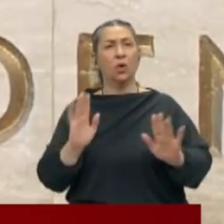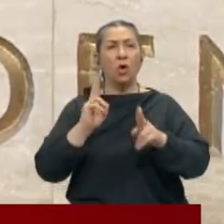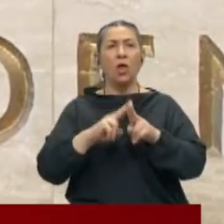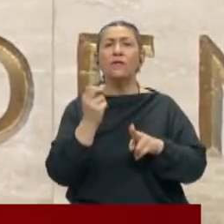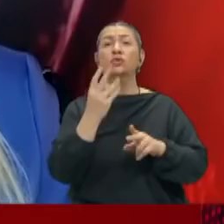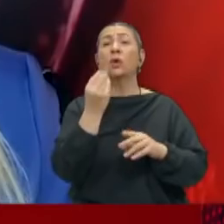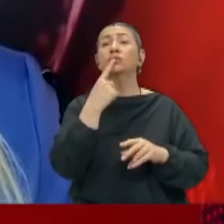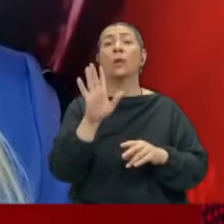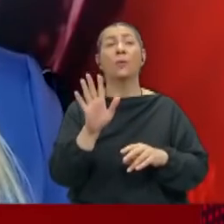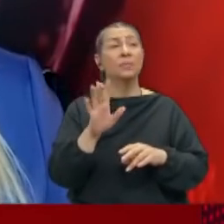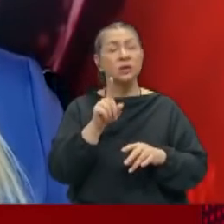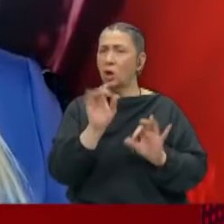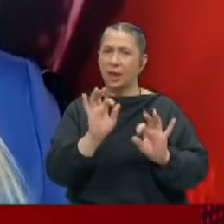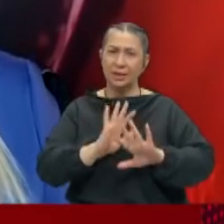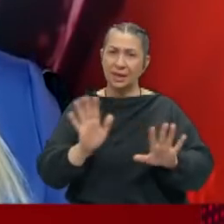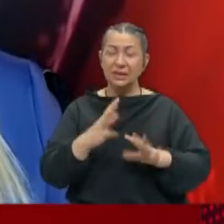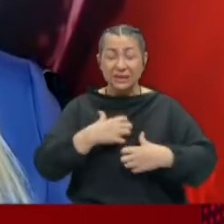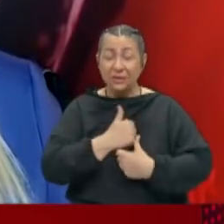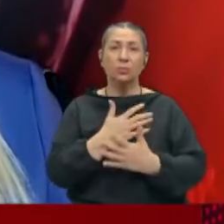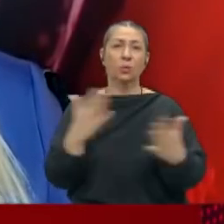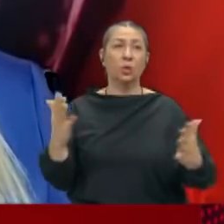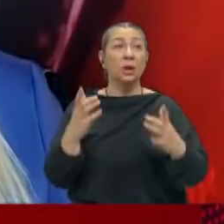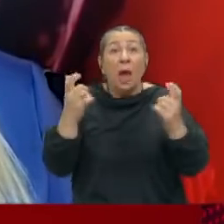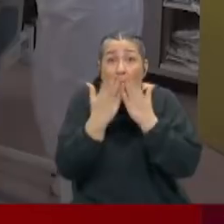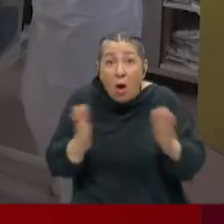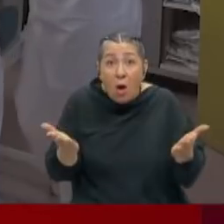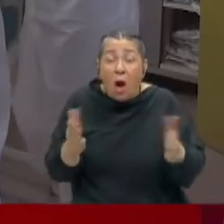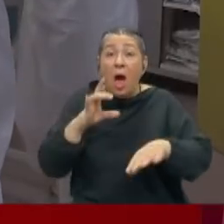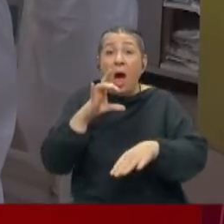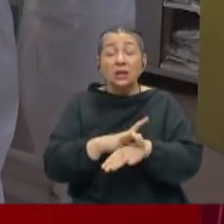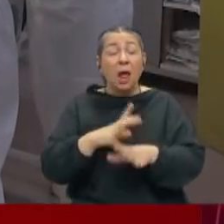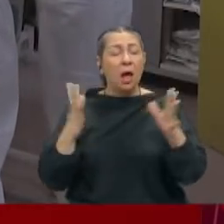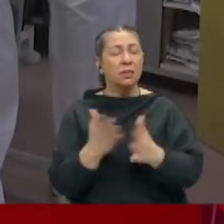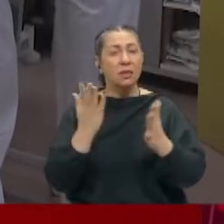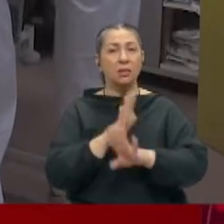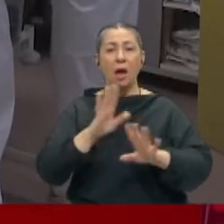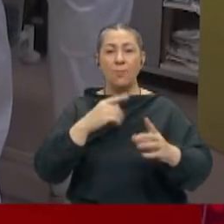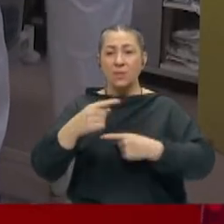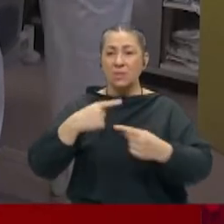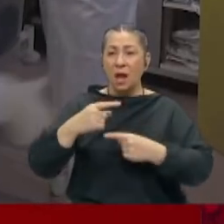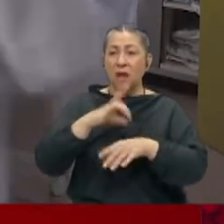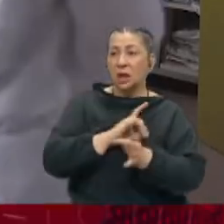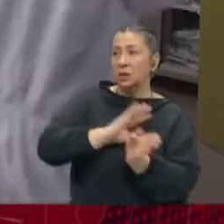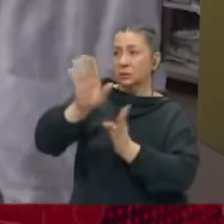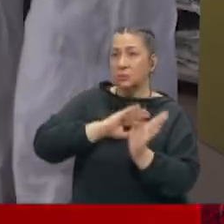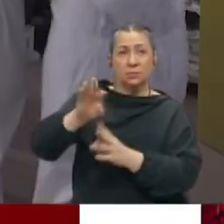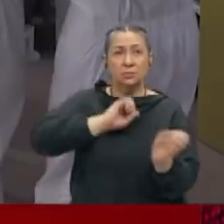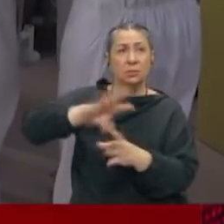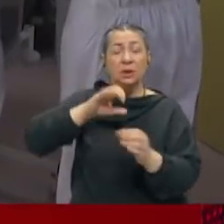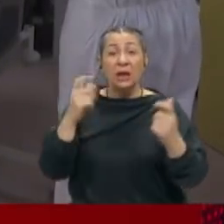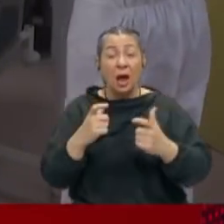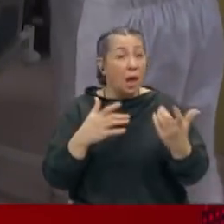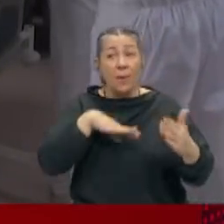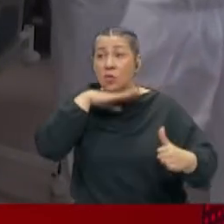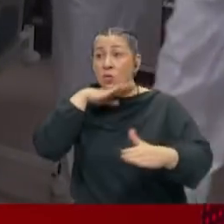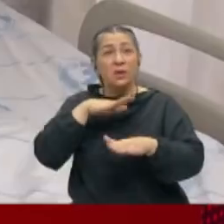olarak söylemiyorum. Hiç öyle değil. Sıkıntı büyük. Yer yok. Hastaneler adeta birbirlerine hasta göndermek için yer